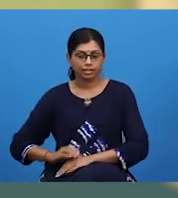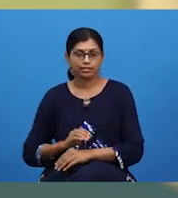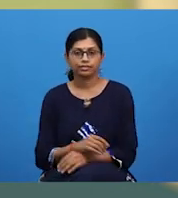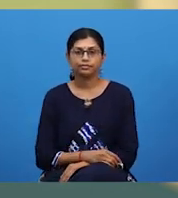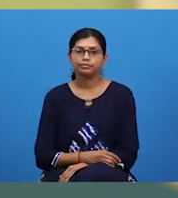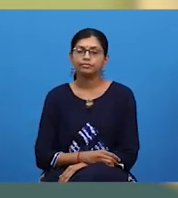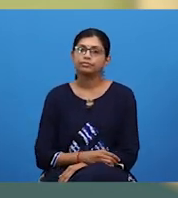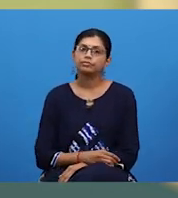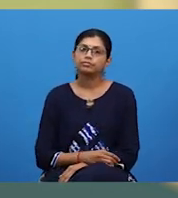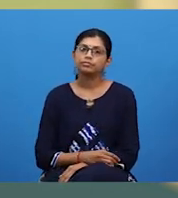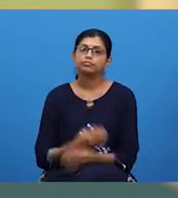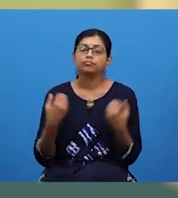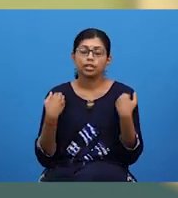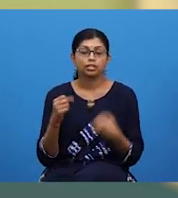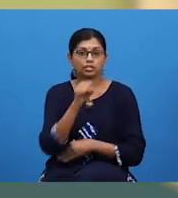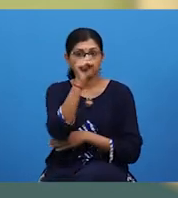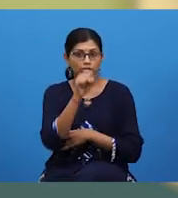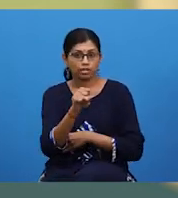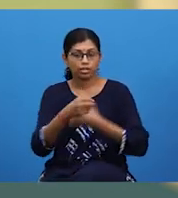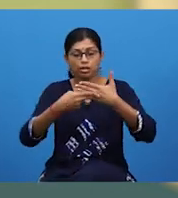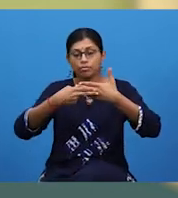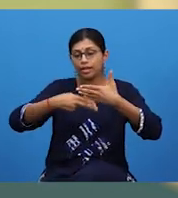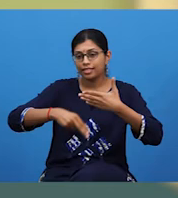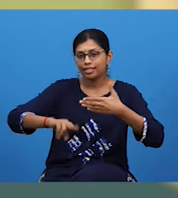Sekiranya ada sebarang persoalan, sila hantar kepada